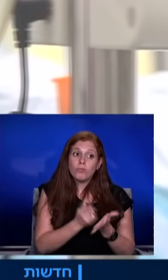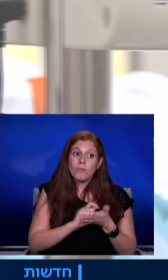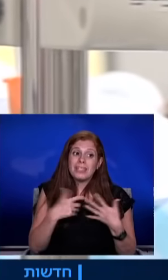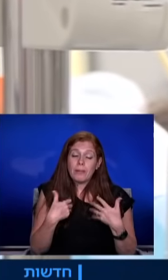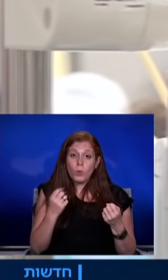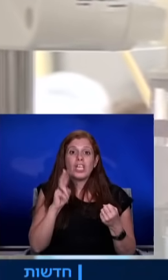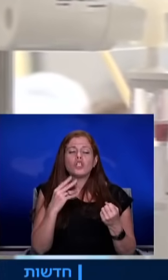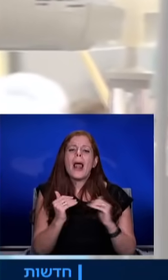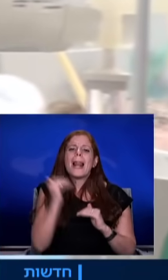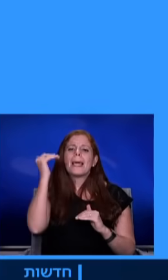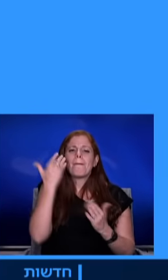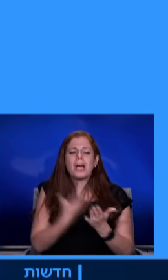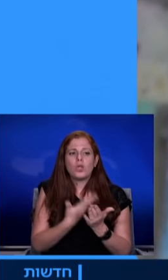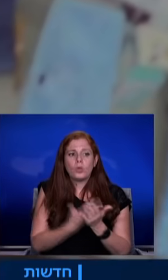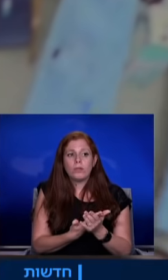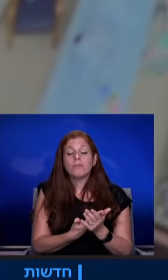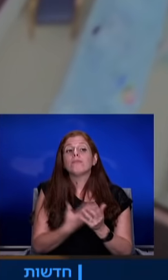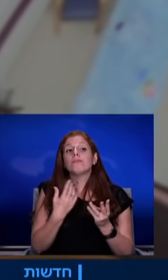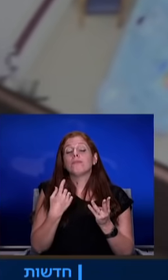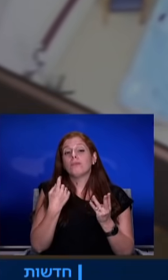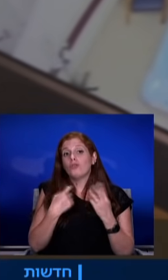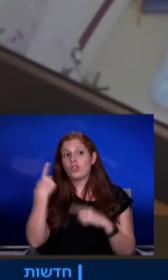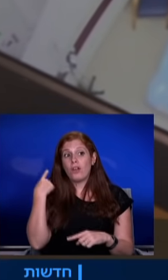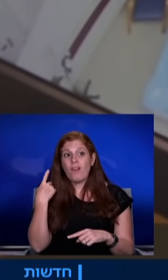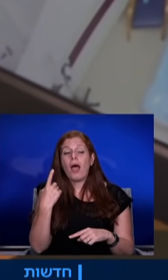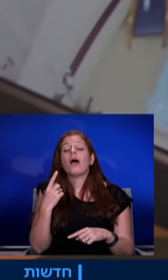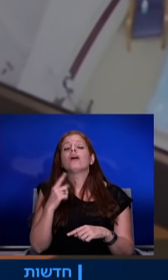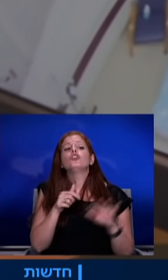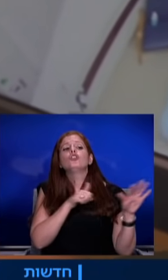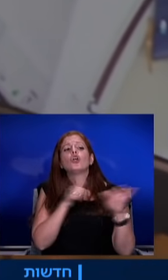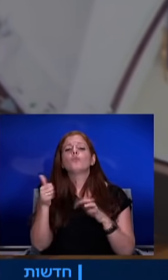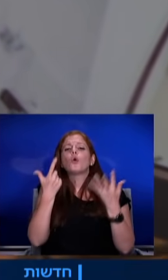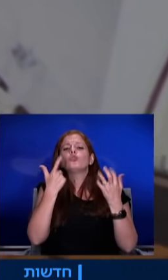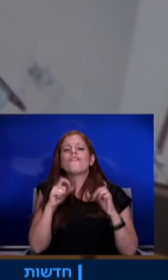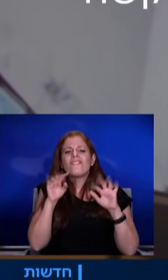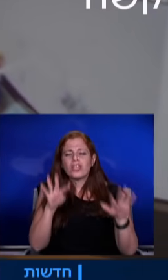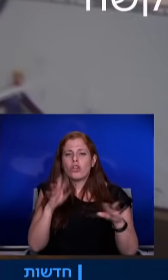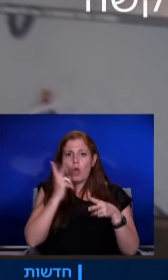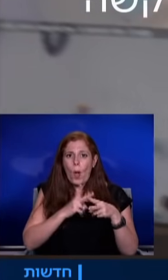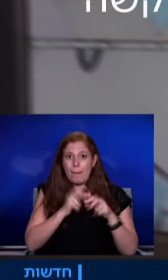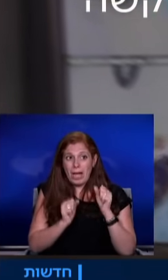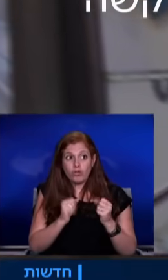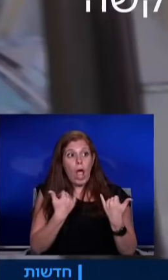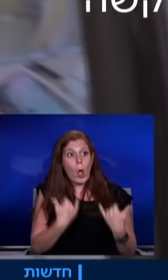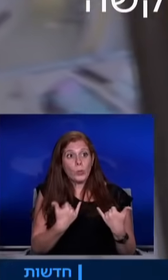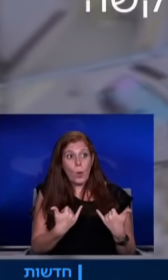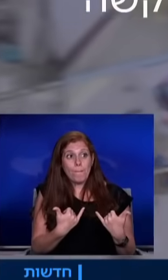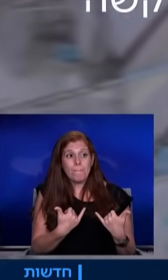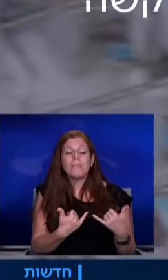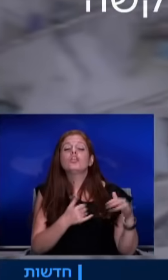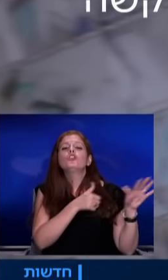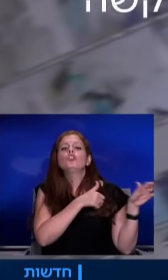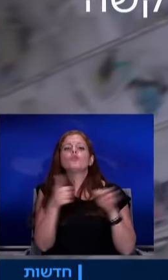בנתונים. ביום ראשון שעבר מספר החולים שמצבם הוגדר קשה עמד על 679, היום מספר החולים שמצבם קשה עומד